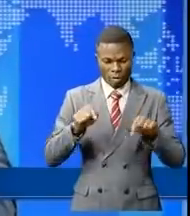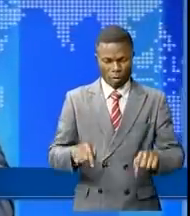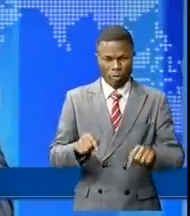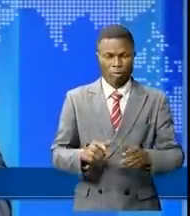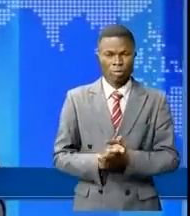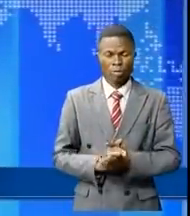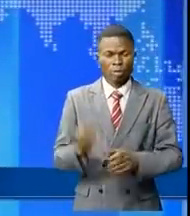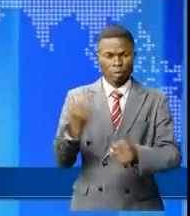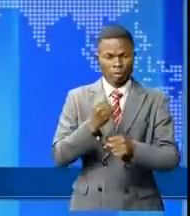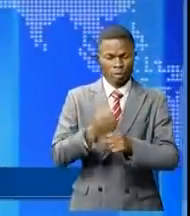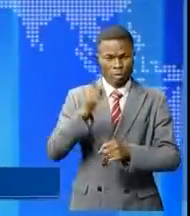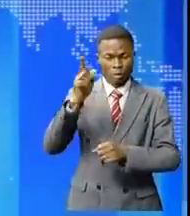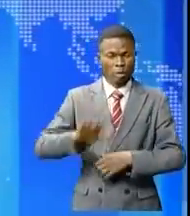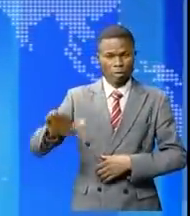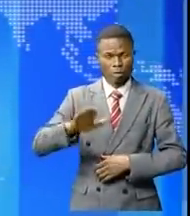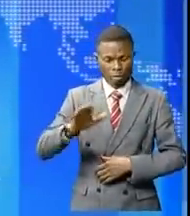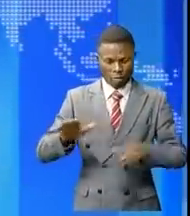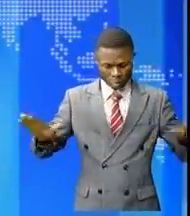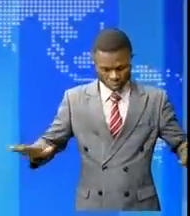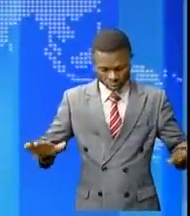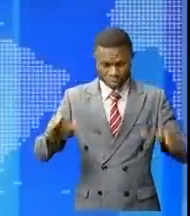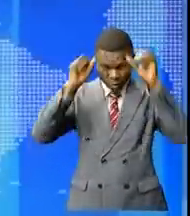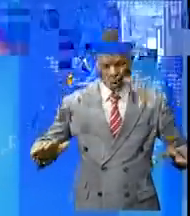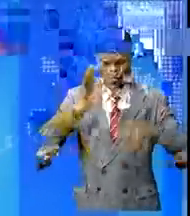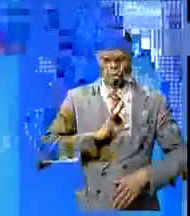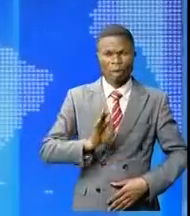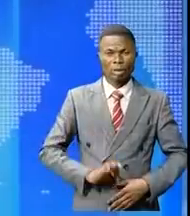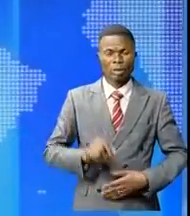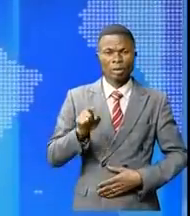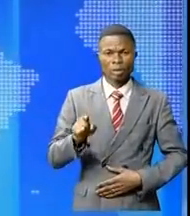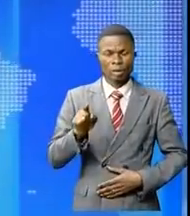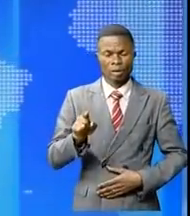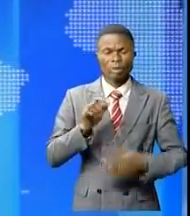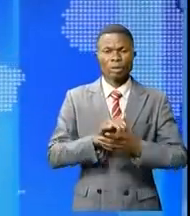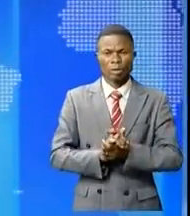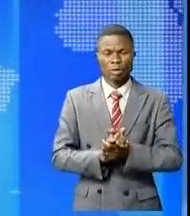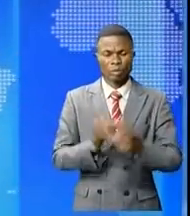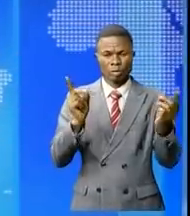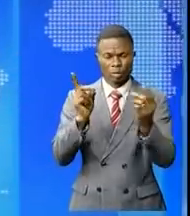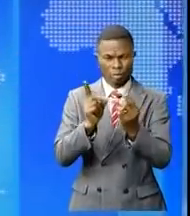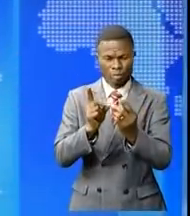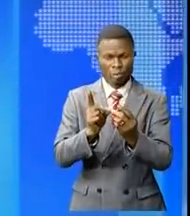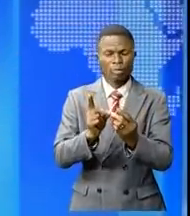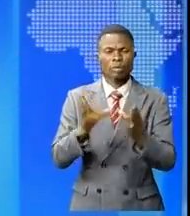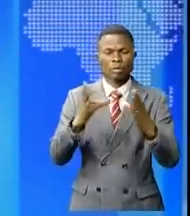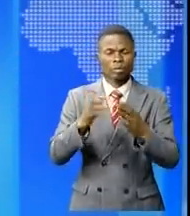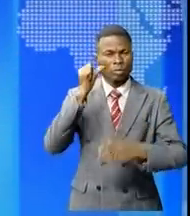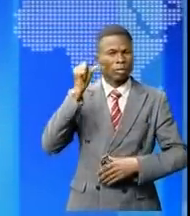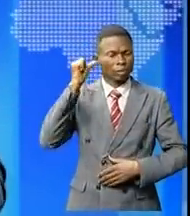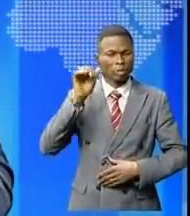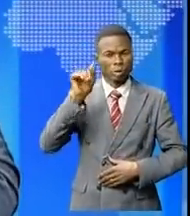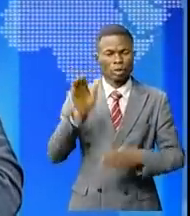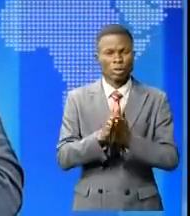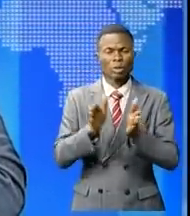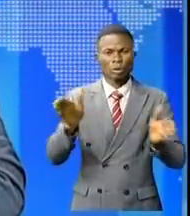séjour de travail aux émirats arabes unis le chef de l'état félix antoine tshisekedi tshilombo a reçus en audience hier le directeur